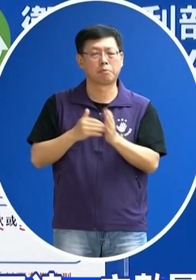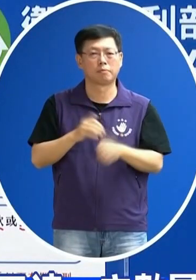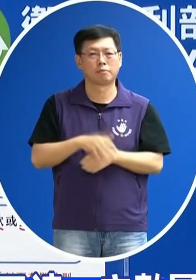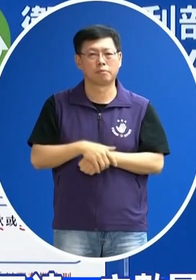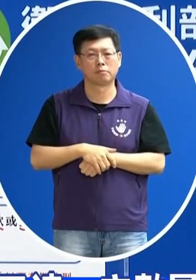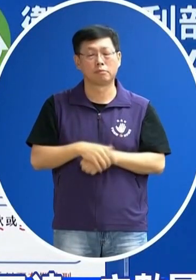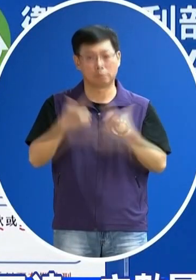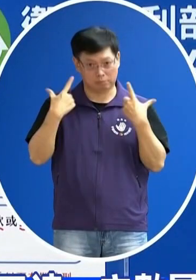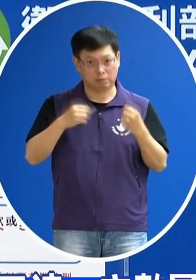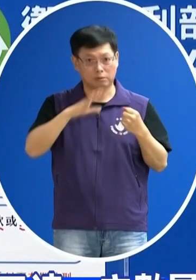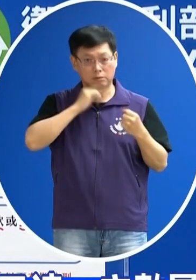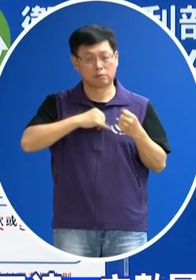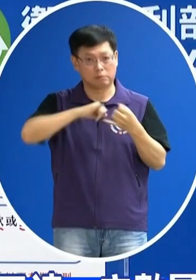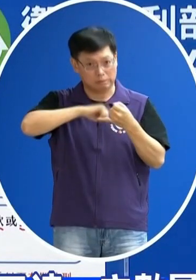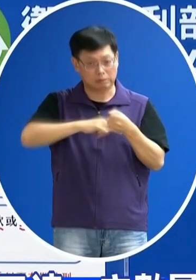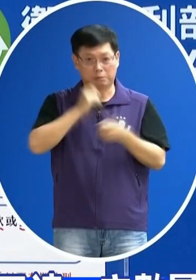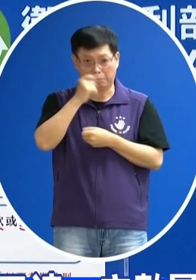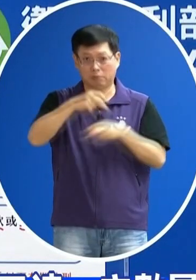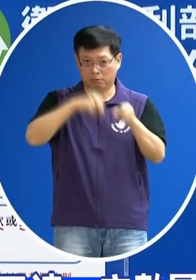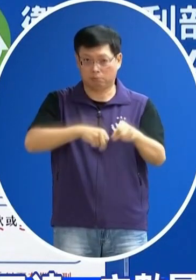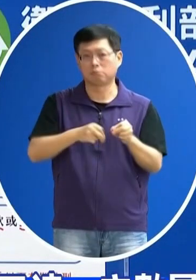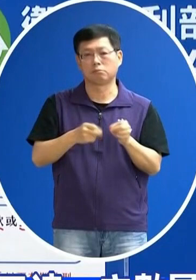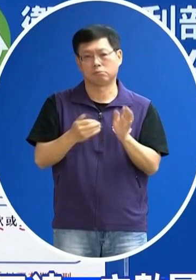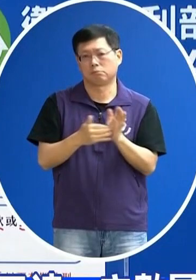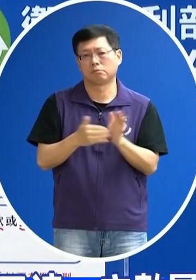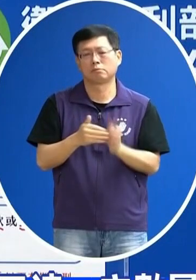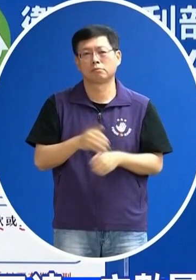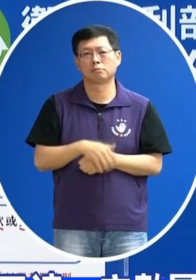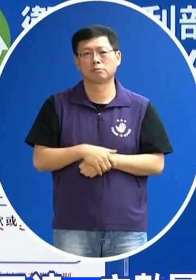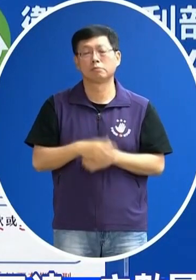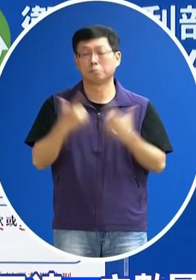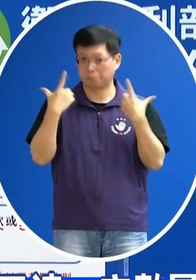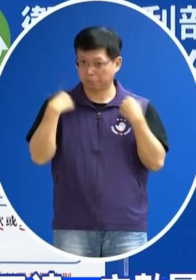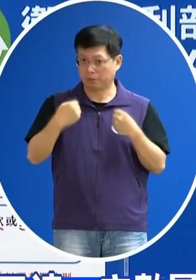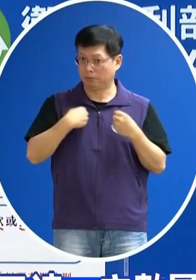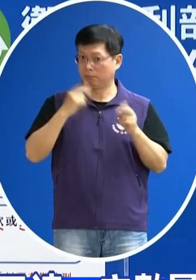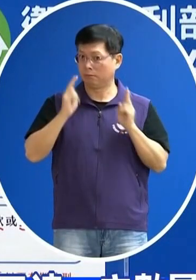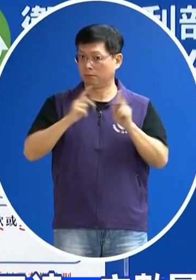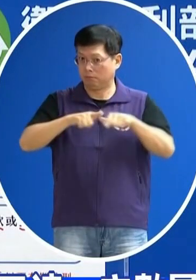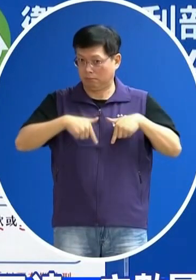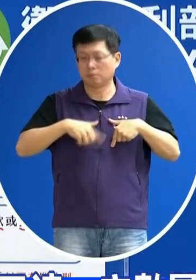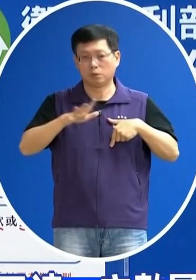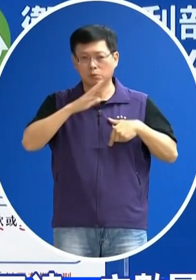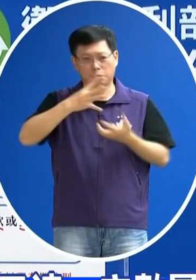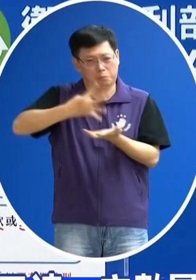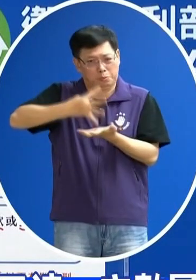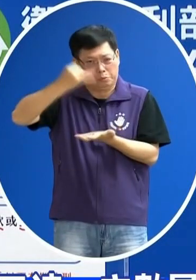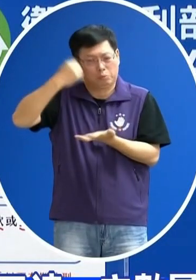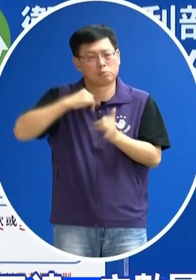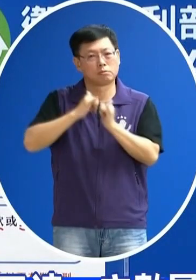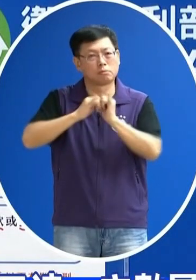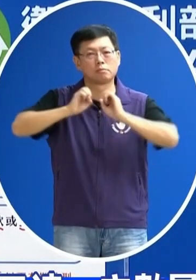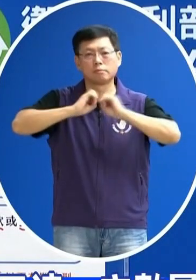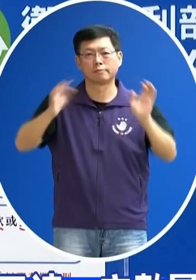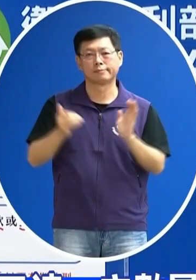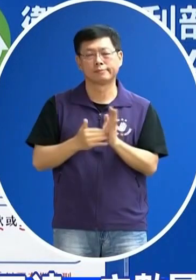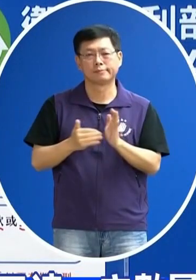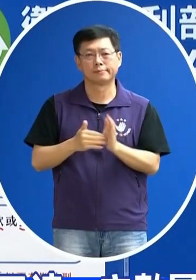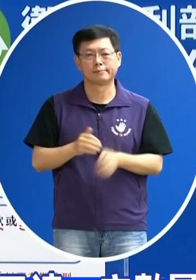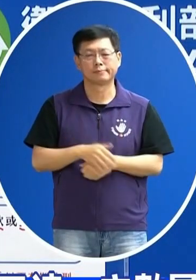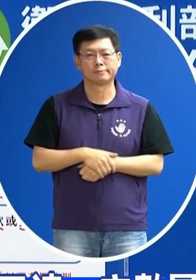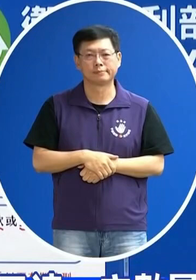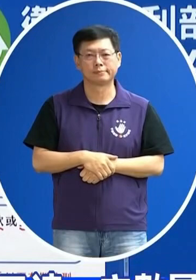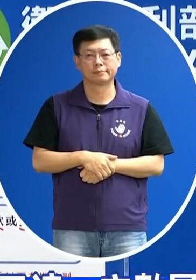有订了一些相关采购的契约。那这个也在指挥中心里面都有多次的跟社会来做说